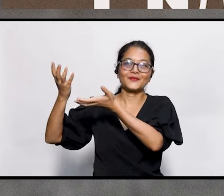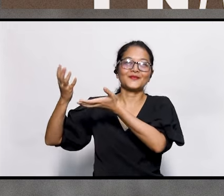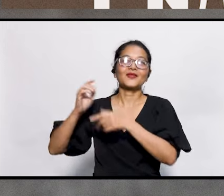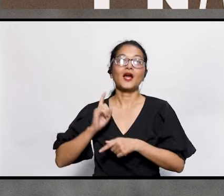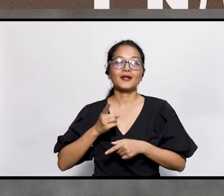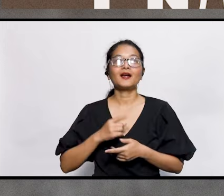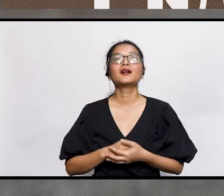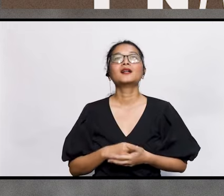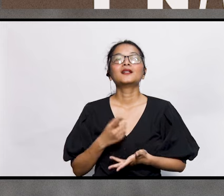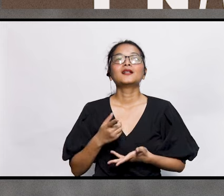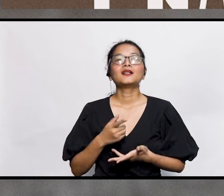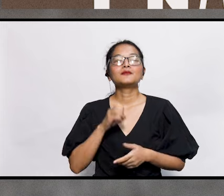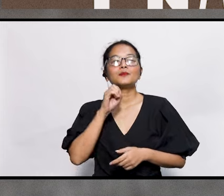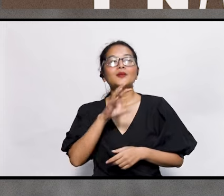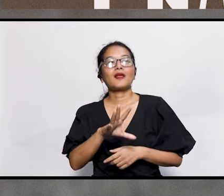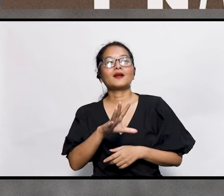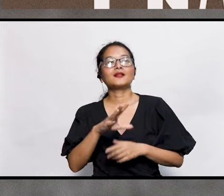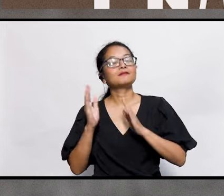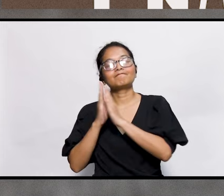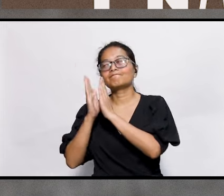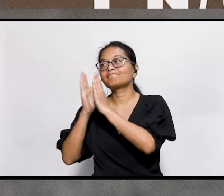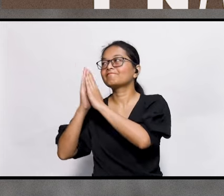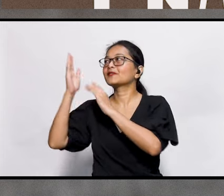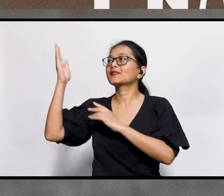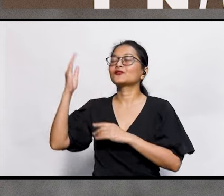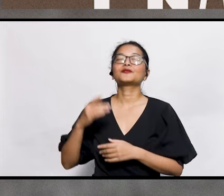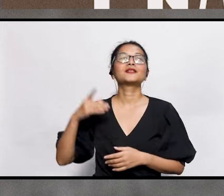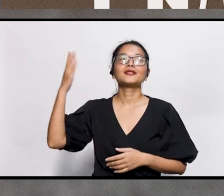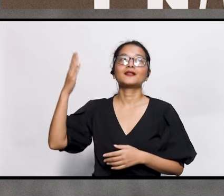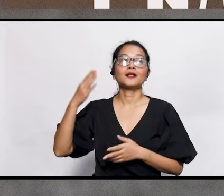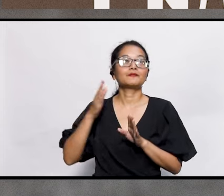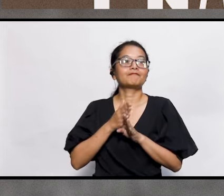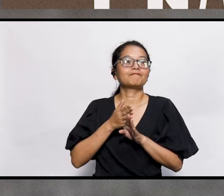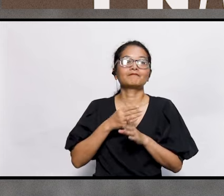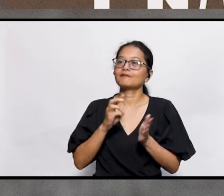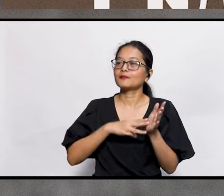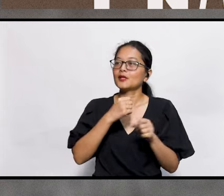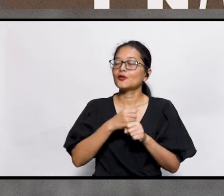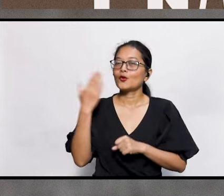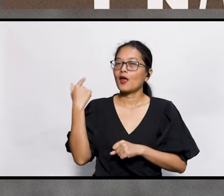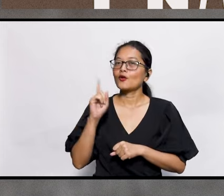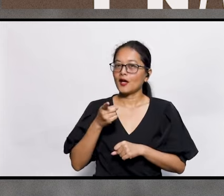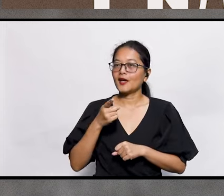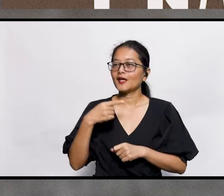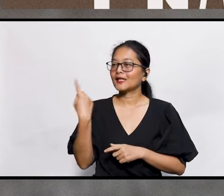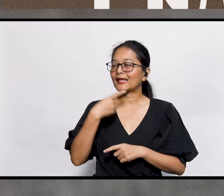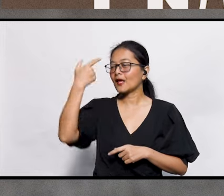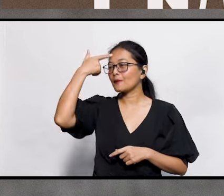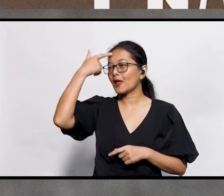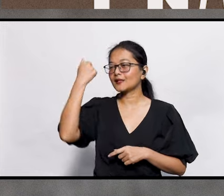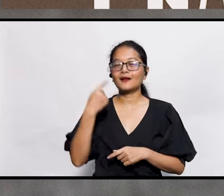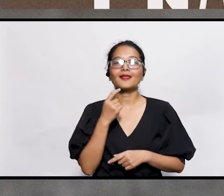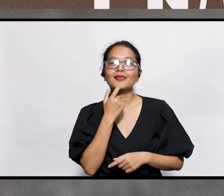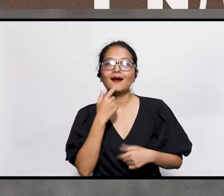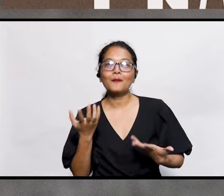dikatakan SH of praise minggu yang lalu past telah mengajarkan kita my encounter bagaimana